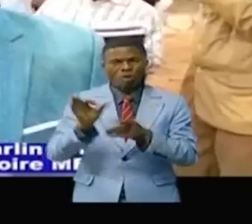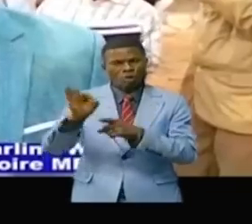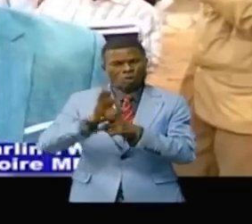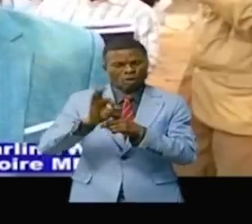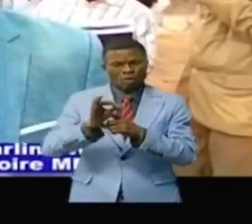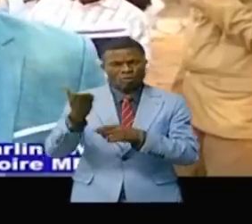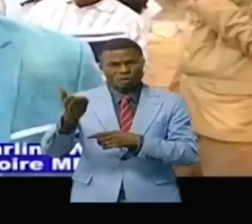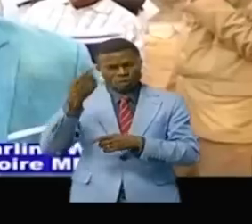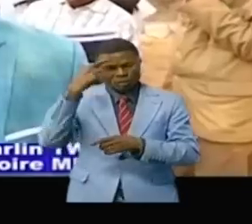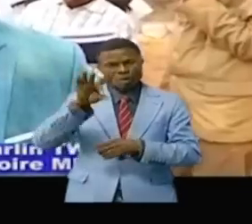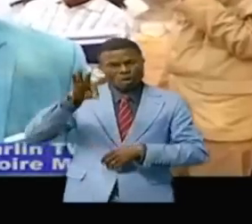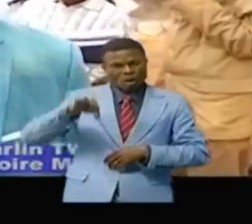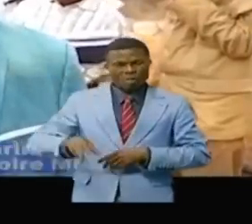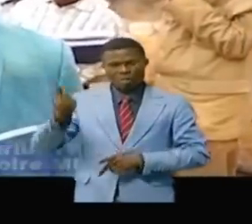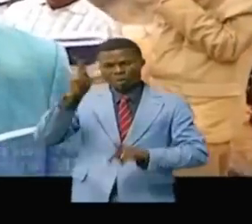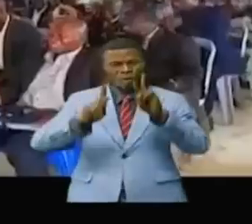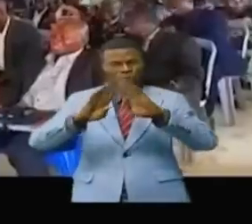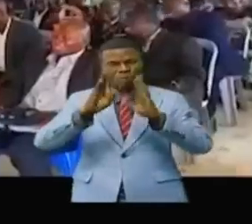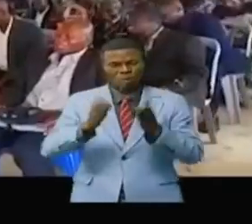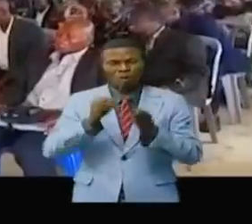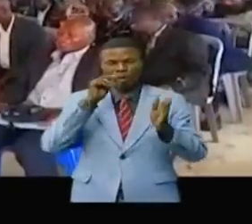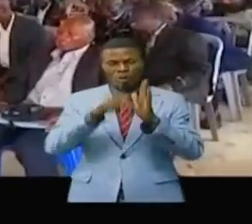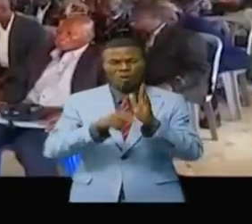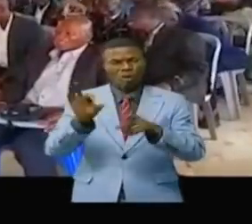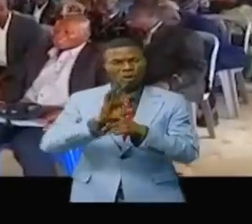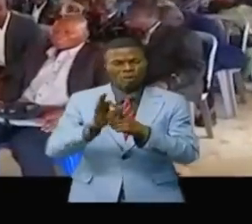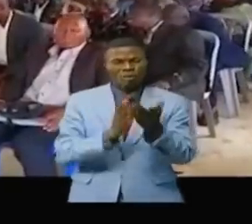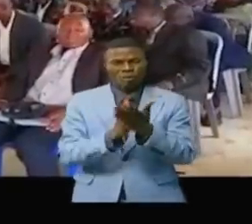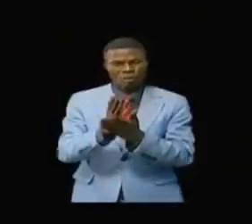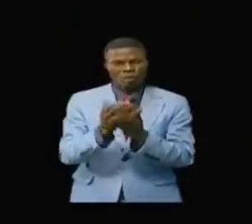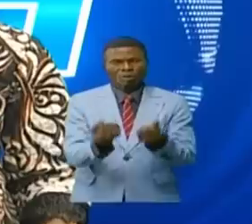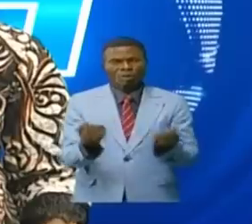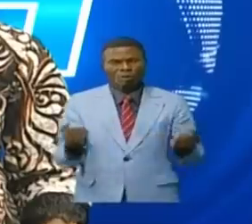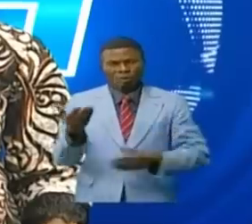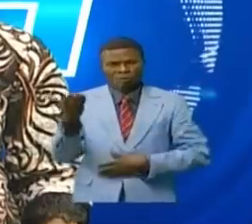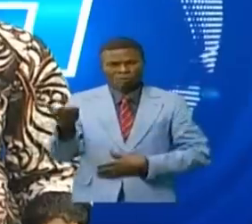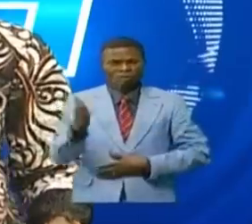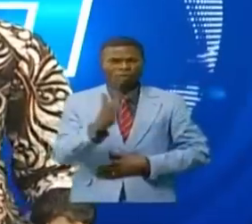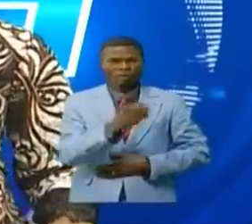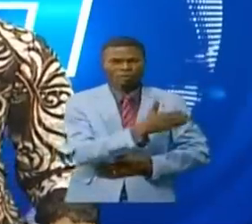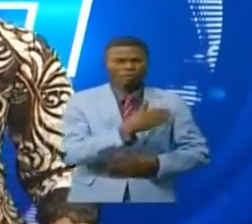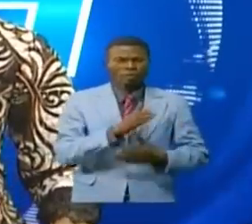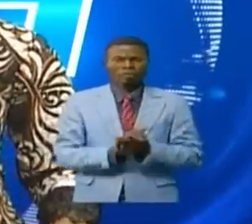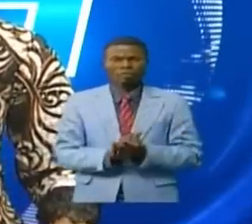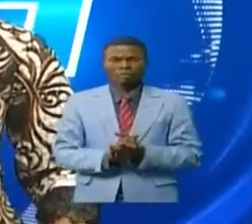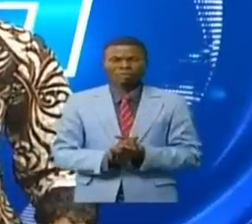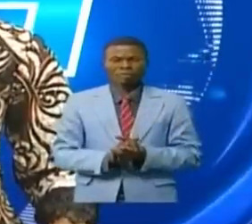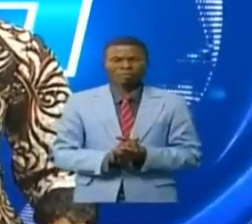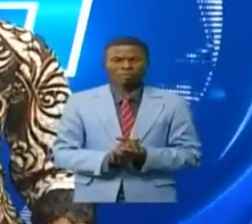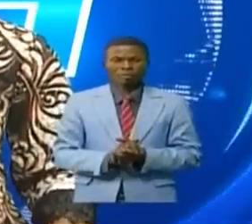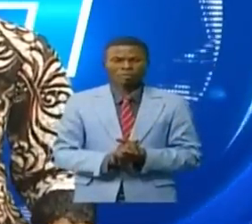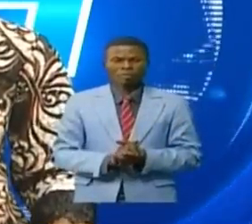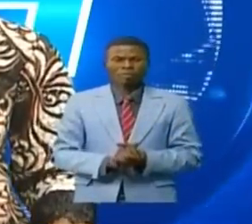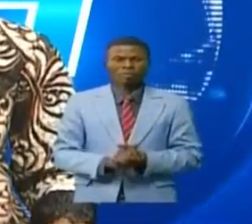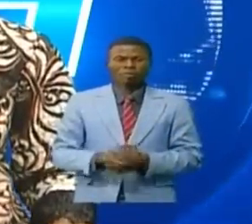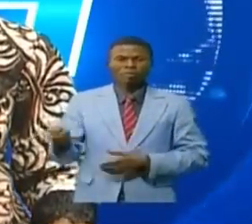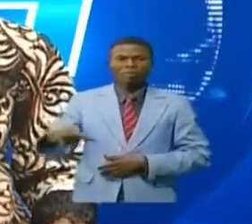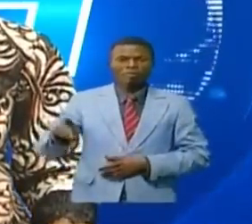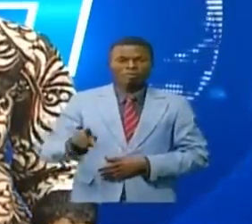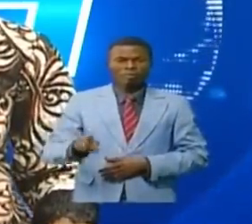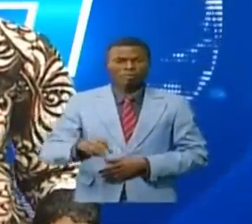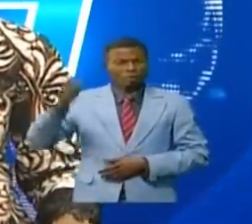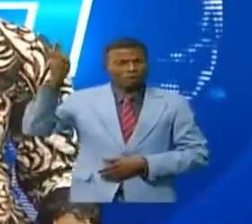atelier pour le bien de ces sous-secteurs de l'enseignement et la bonne formation pour les enfants. L'aéroport national de Kolwezi, de plus en